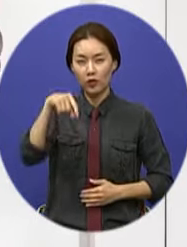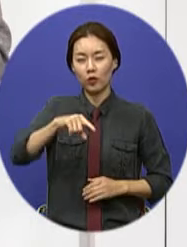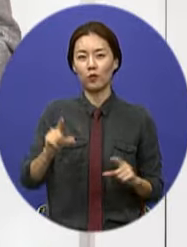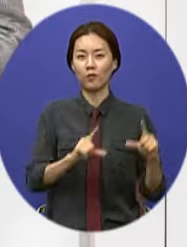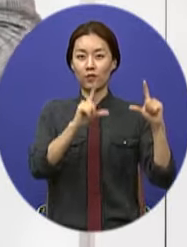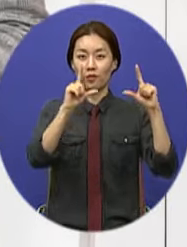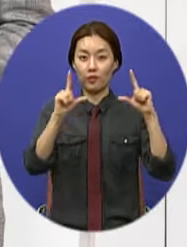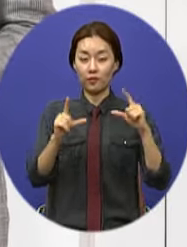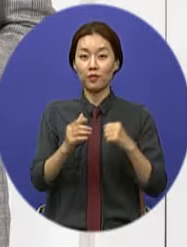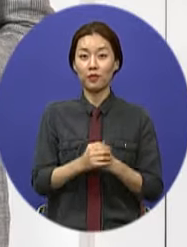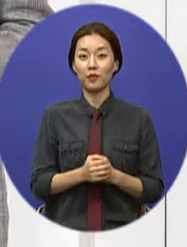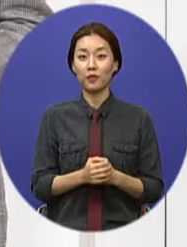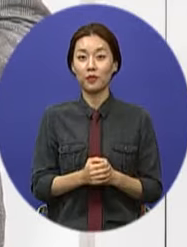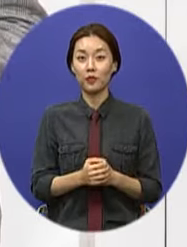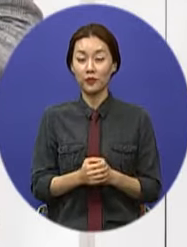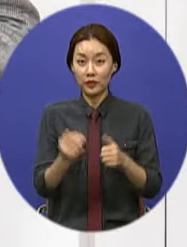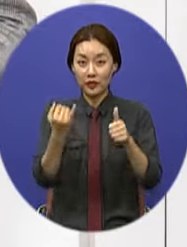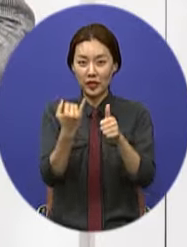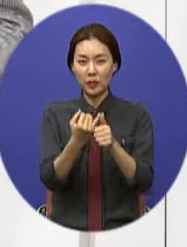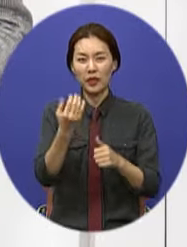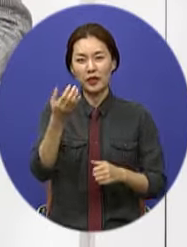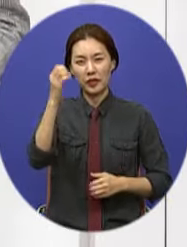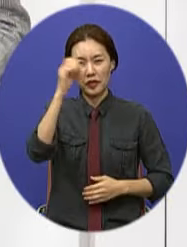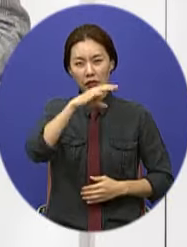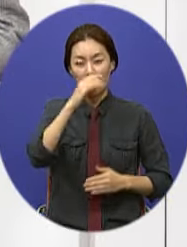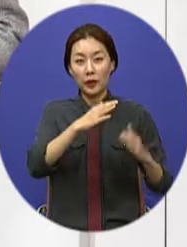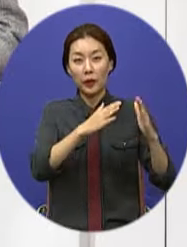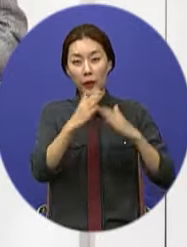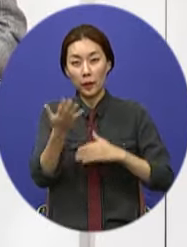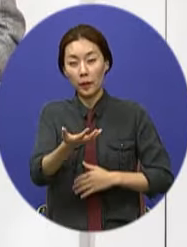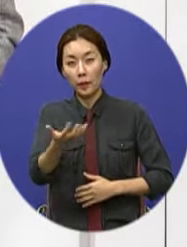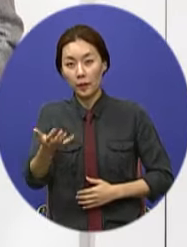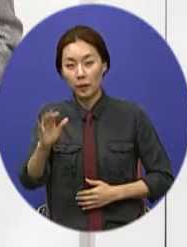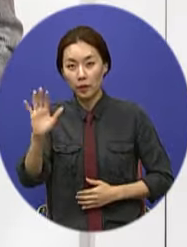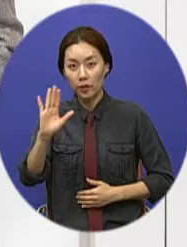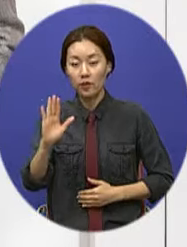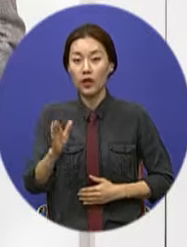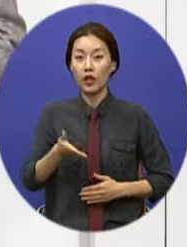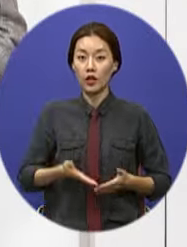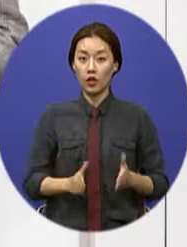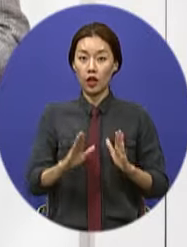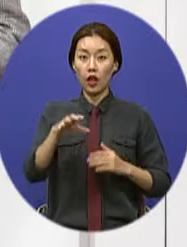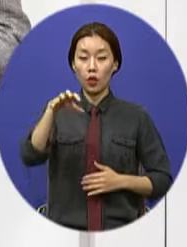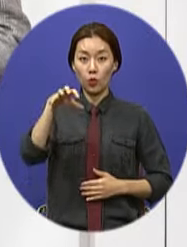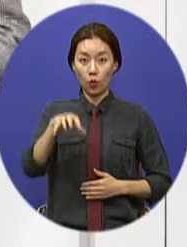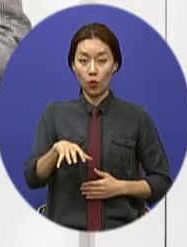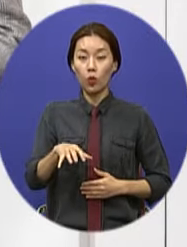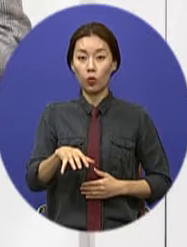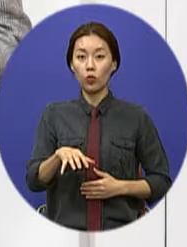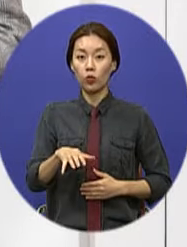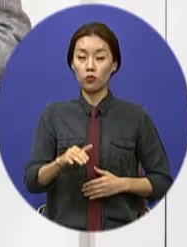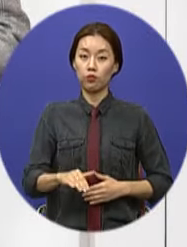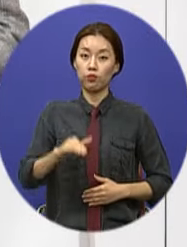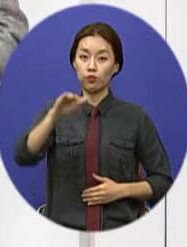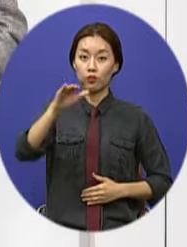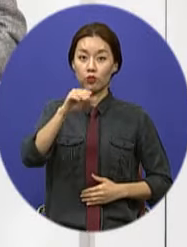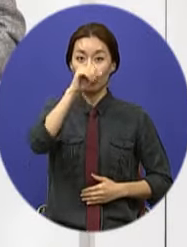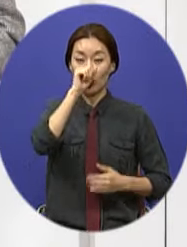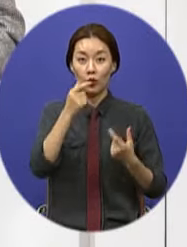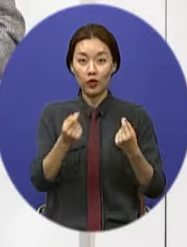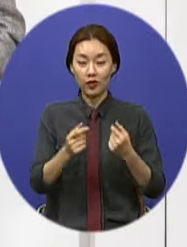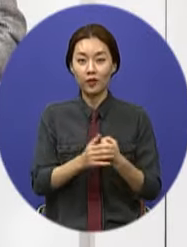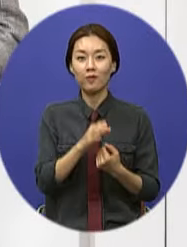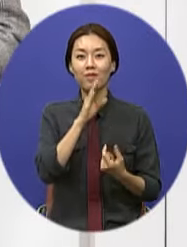아 시집은 다른 데 갔다가 또 그 동네 태어난 곳에서 사니까 진정 예, 예. 곳에서 사니까 참 좋으시겠어요.